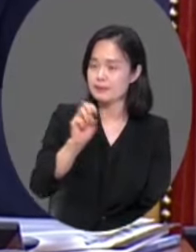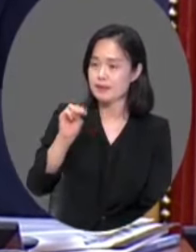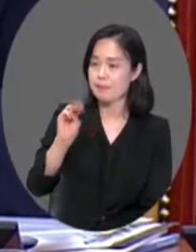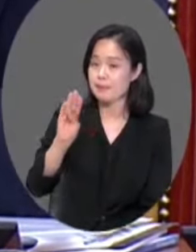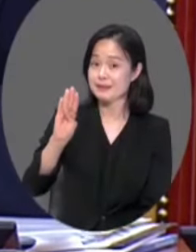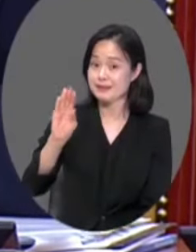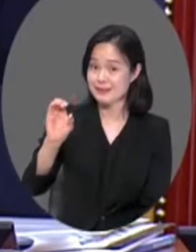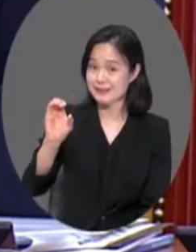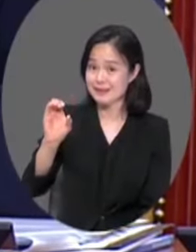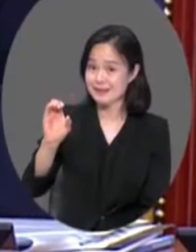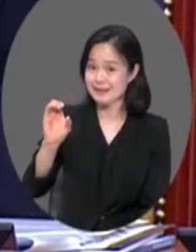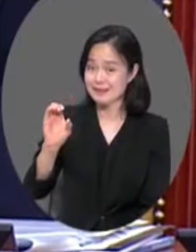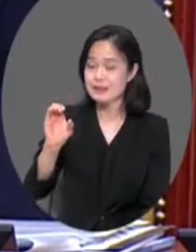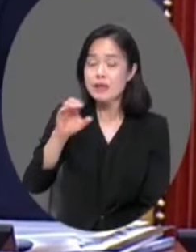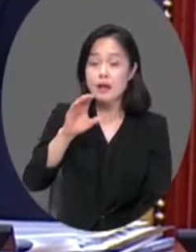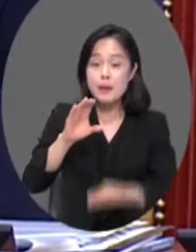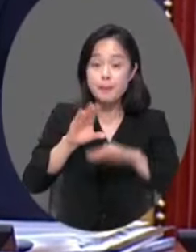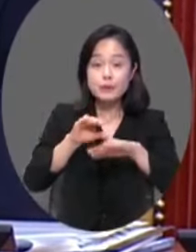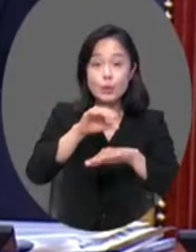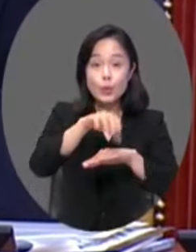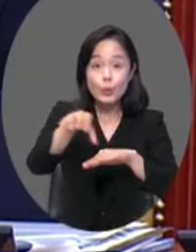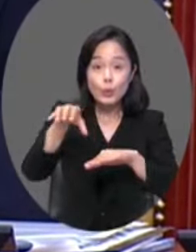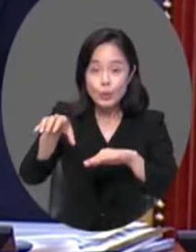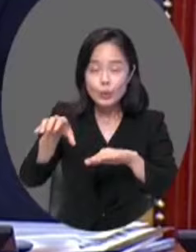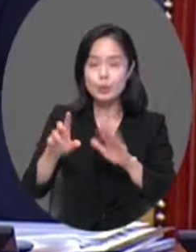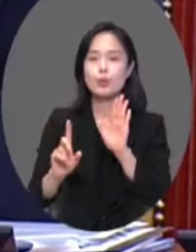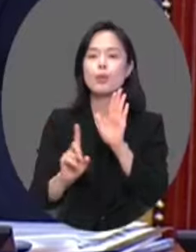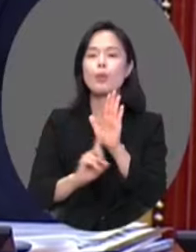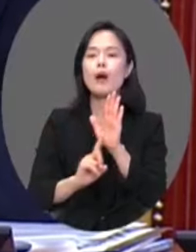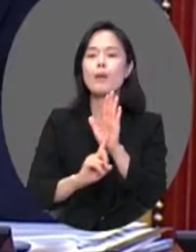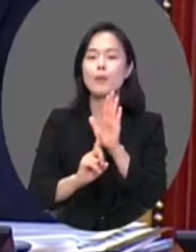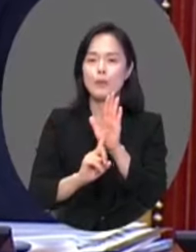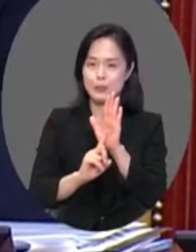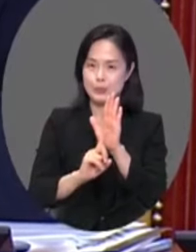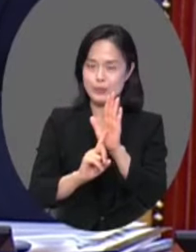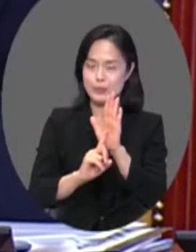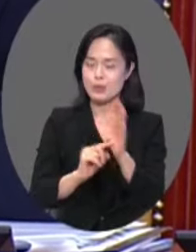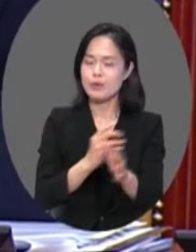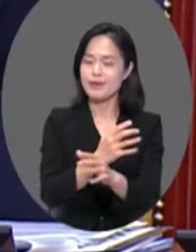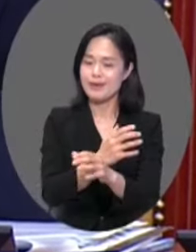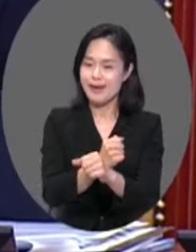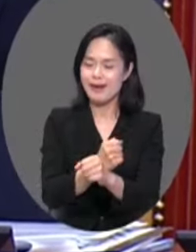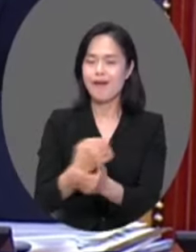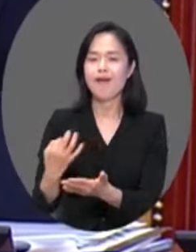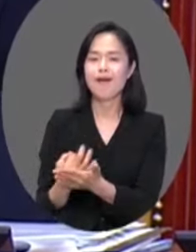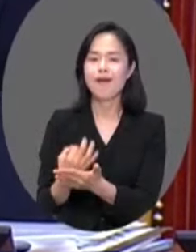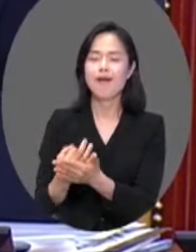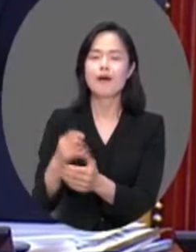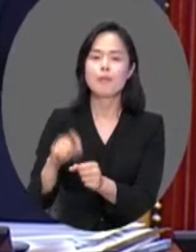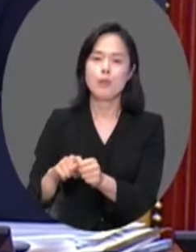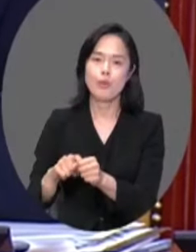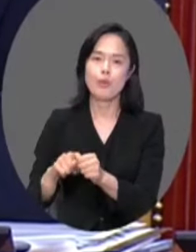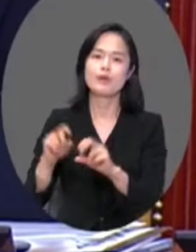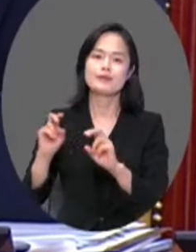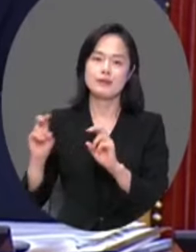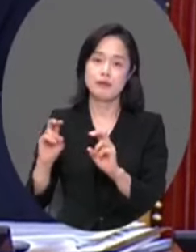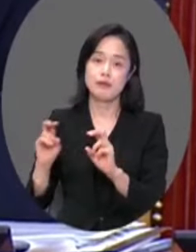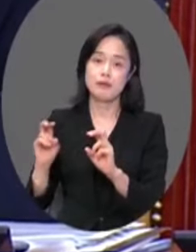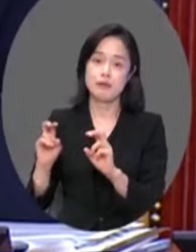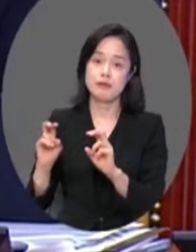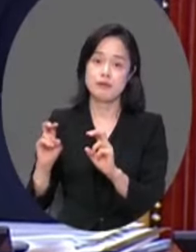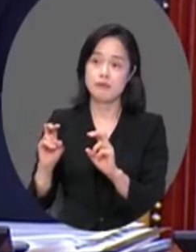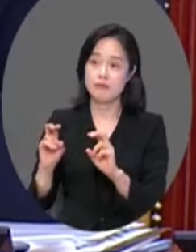방송 광고 판매 회사예요. 기본적으로 광고 회사도 아니고 광고 그러니까, 기획사도 아니고 그러니까 무슨 전문 언론사도